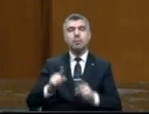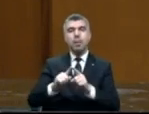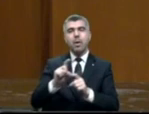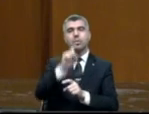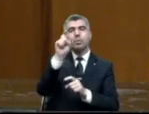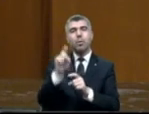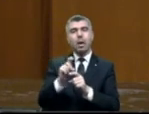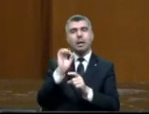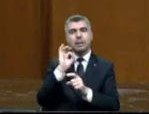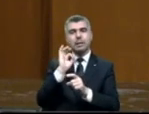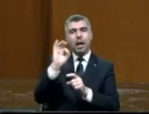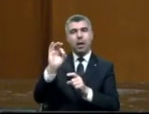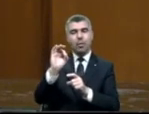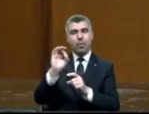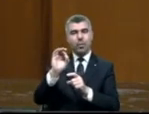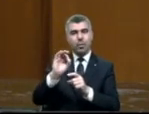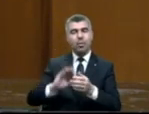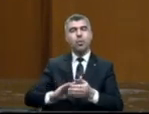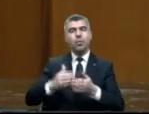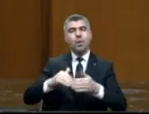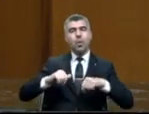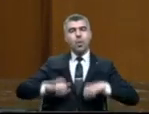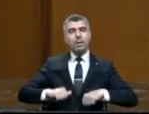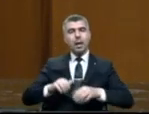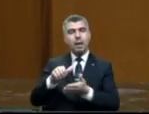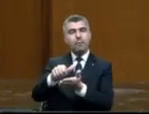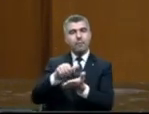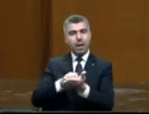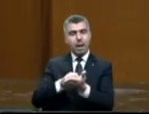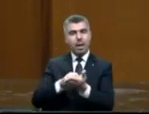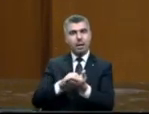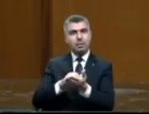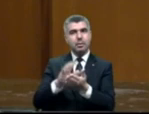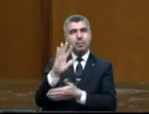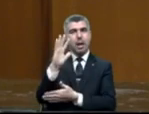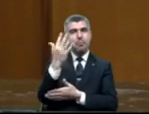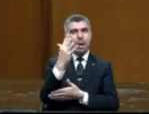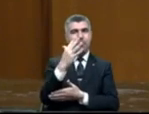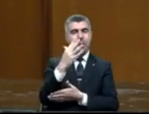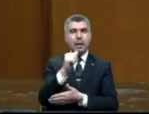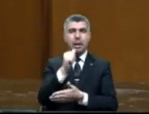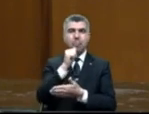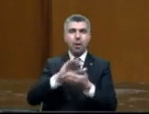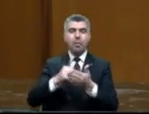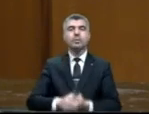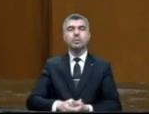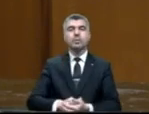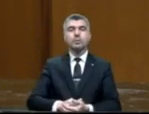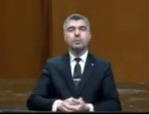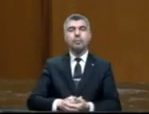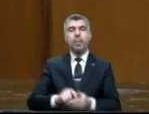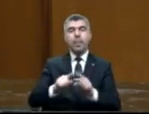سؤال الفريق الموجه لقطاع الفلاحة والصيد البحري والتنمية القروية والمياه والغابات